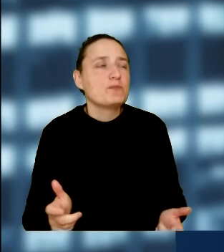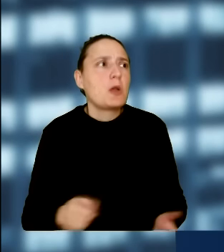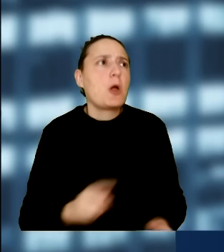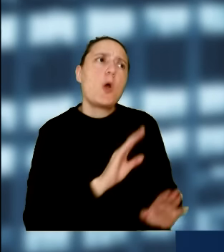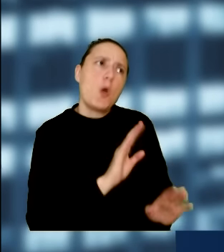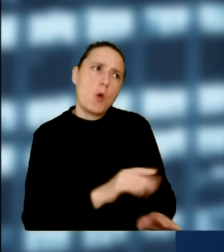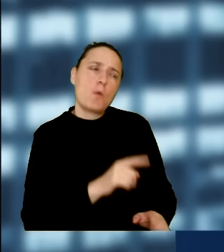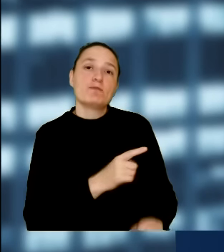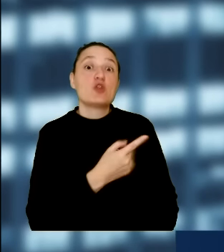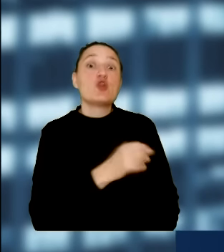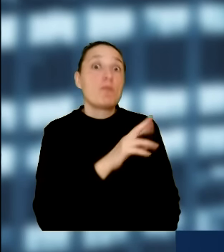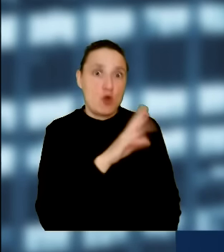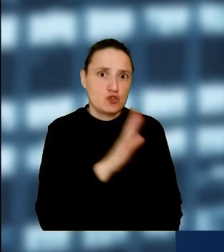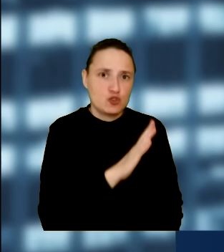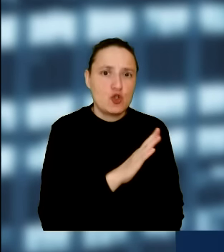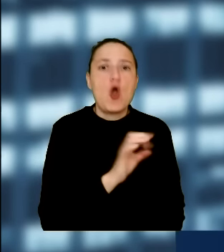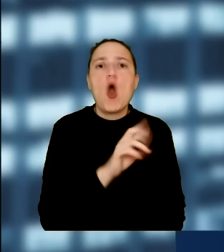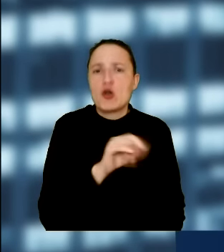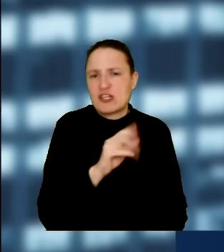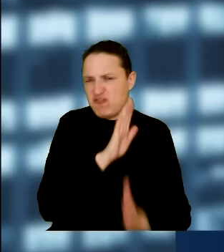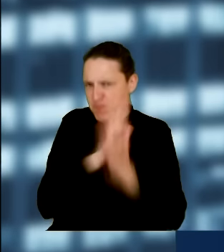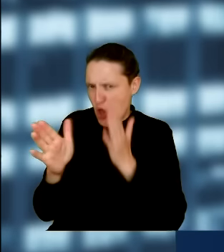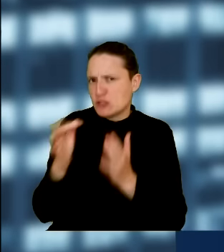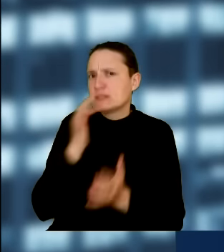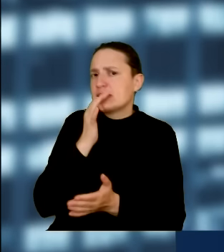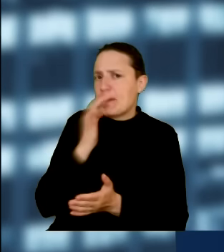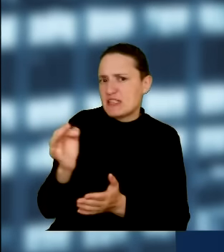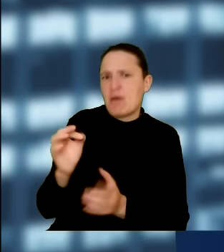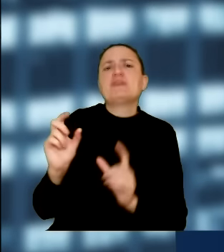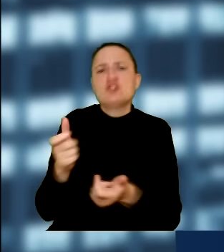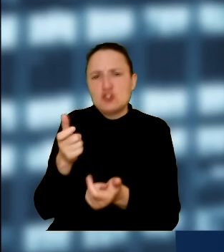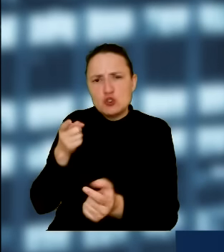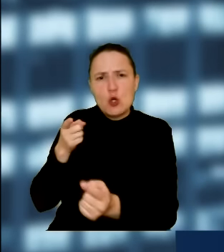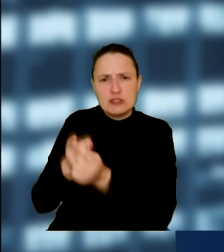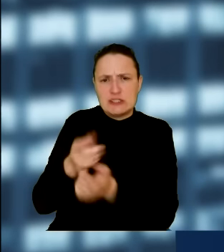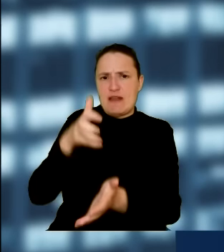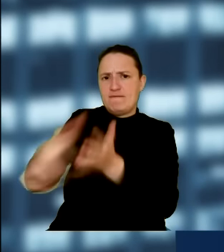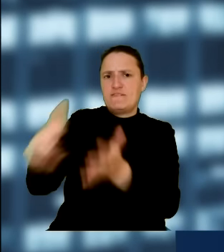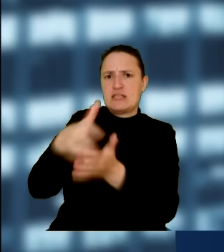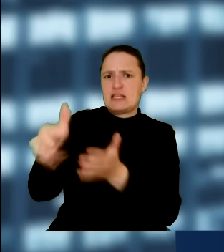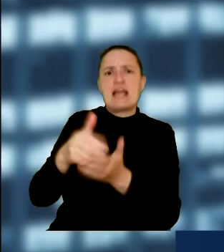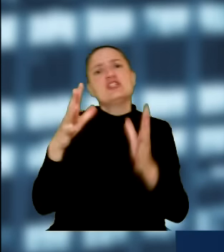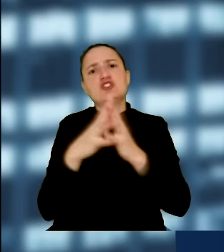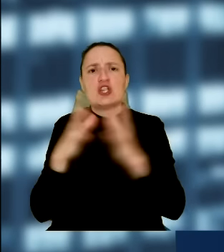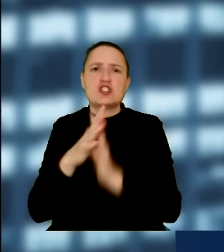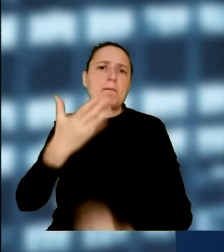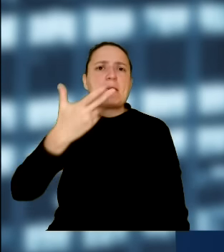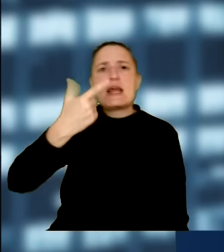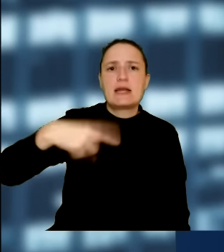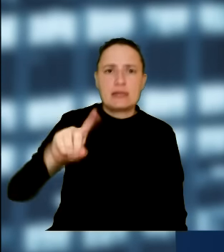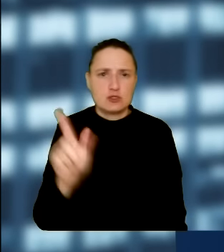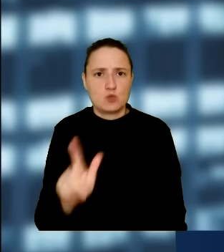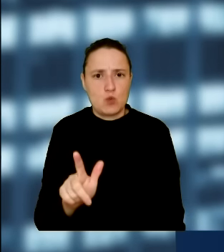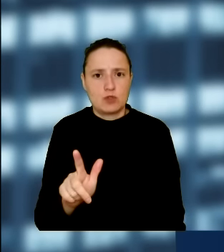Dobrosz-Oracz zapytała wprost, na co będą przeznaczone te 10 miliardów złotych,